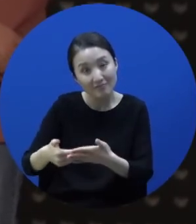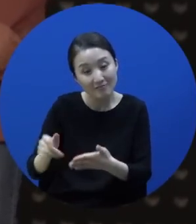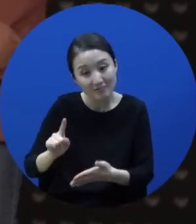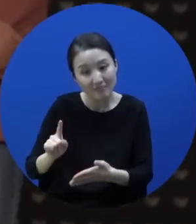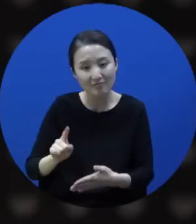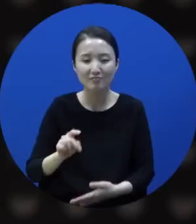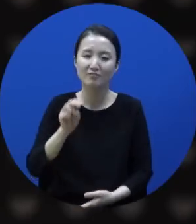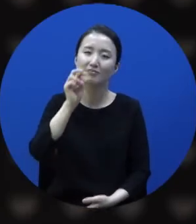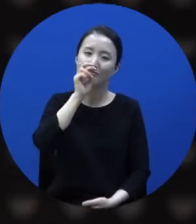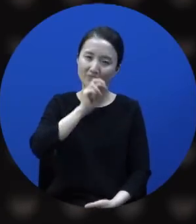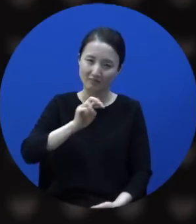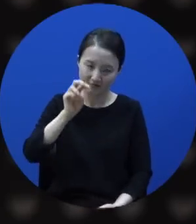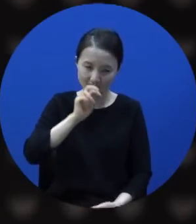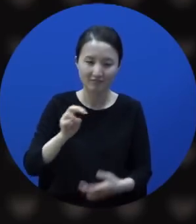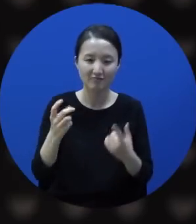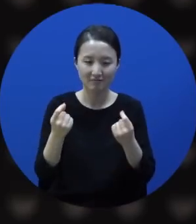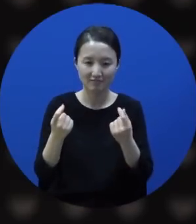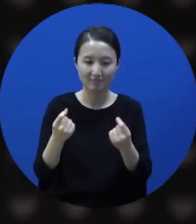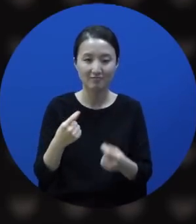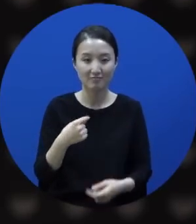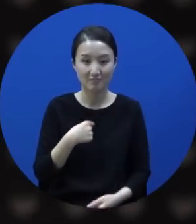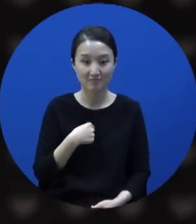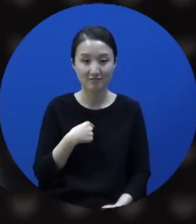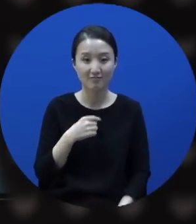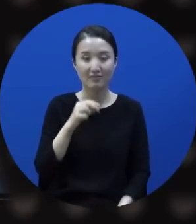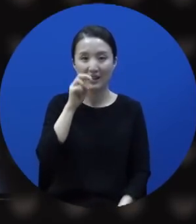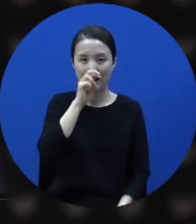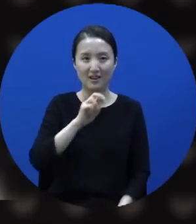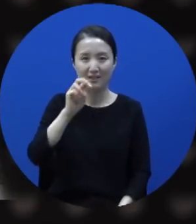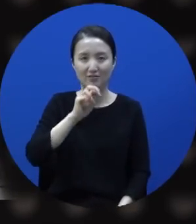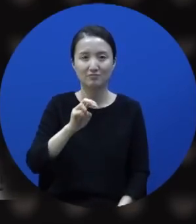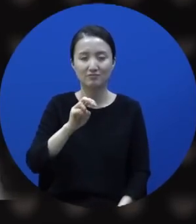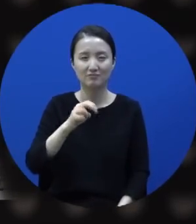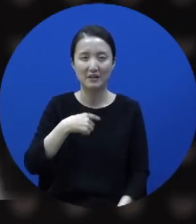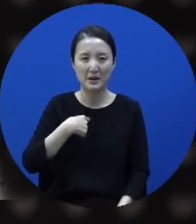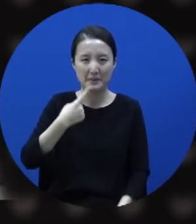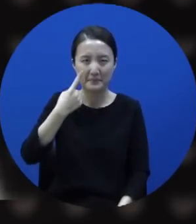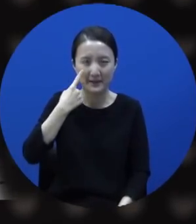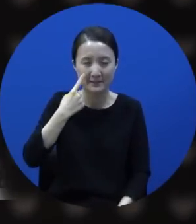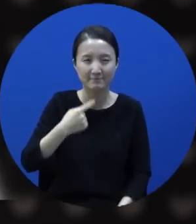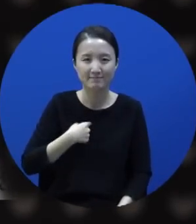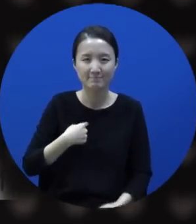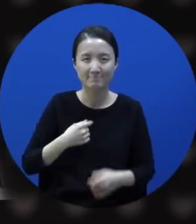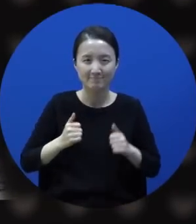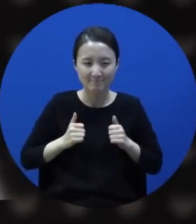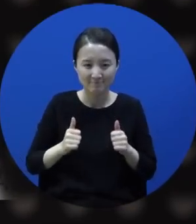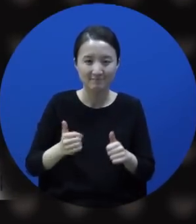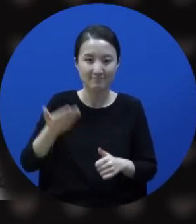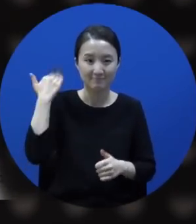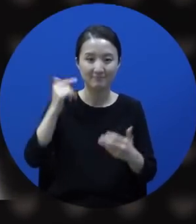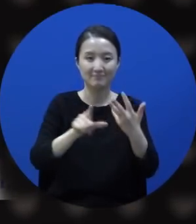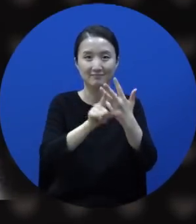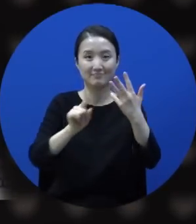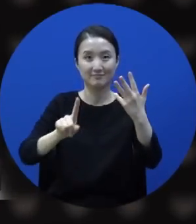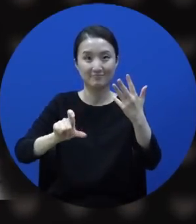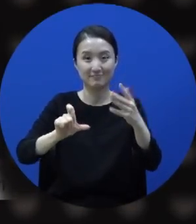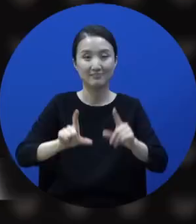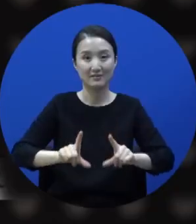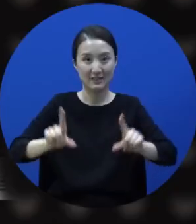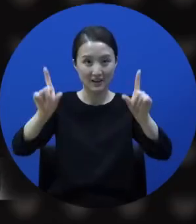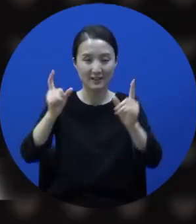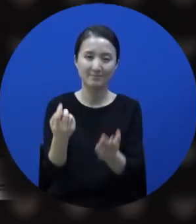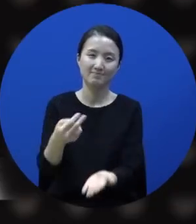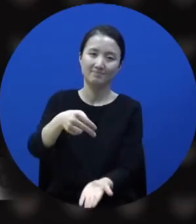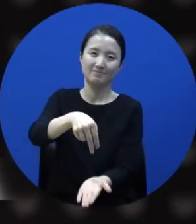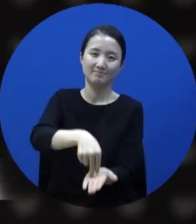네, 가수? 노래? 맞습니다. 제가 실제로 가수에 도전도 했고, 네, 지난